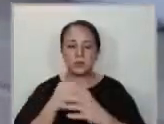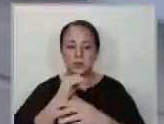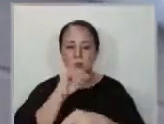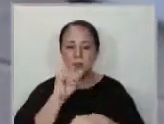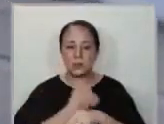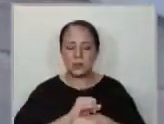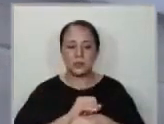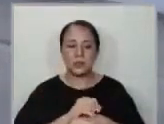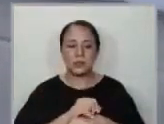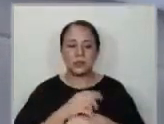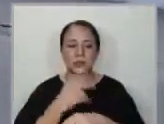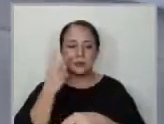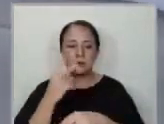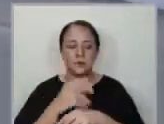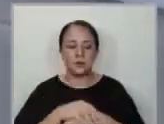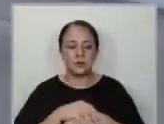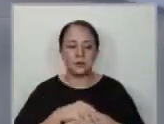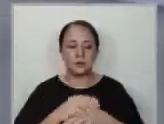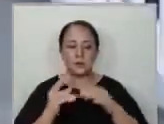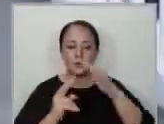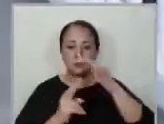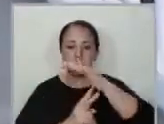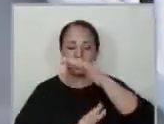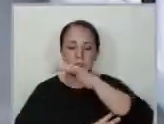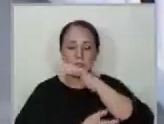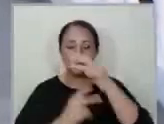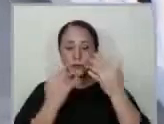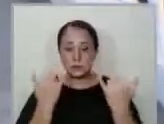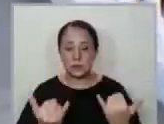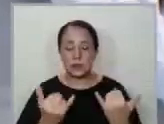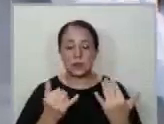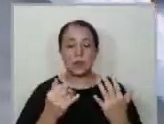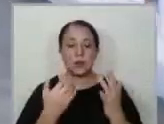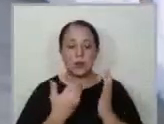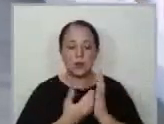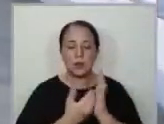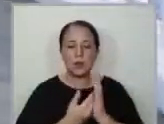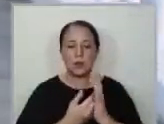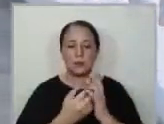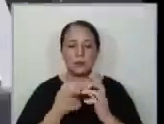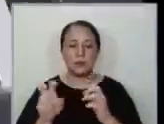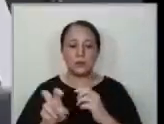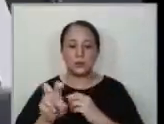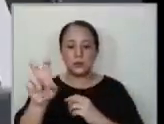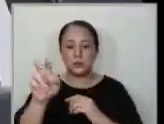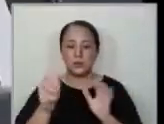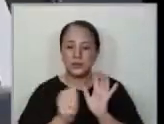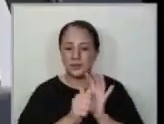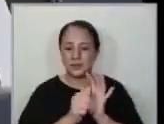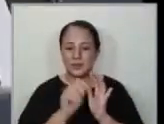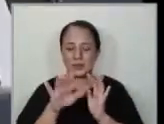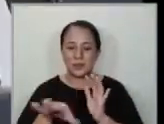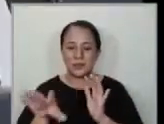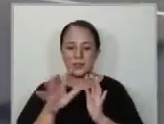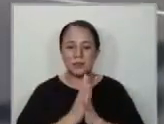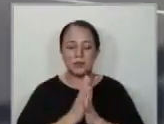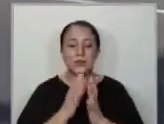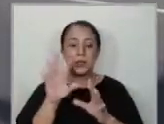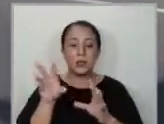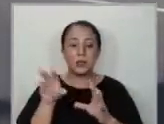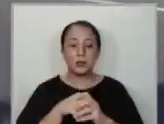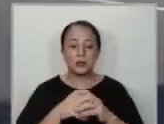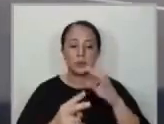ang Katangnana-Kabitoon ng bridges na ngayon certified tourist attraction na rin sa isla. Kabilang sa mga ito